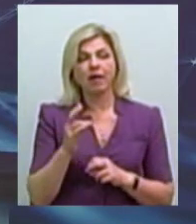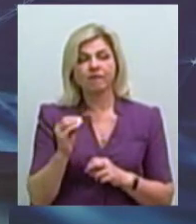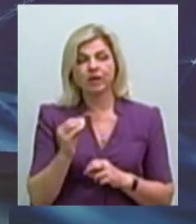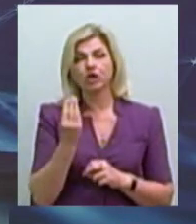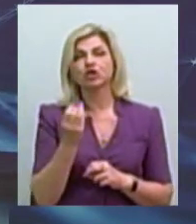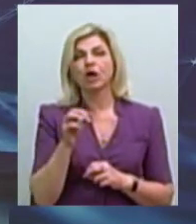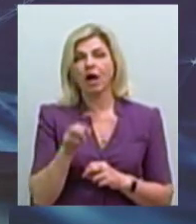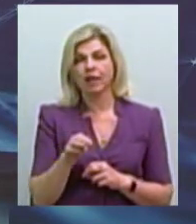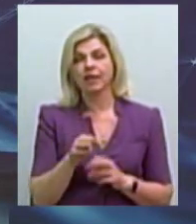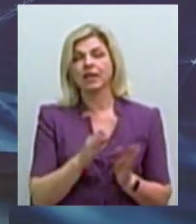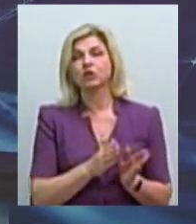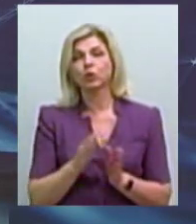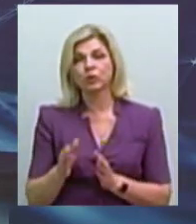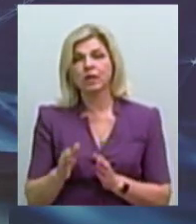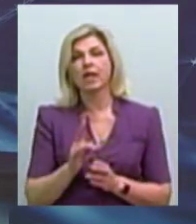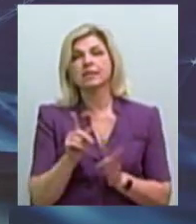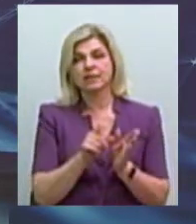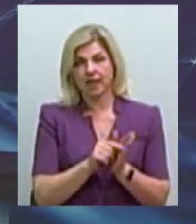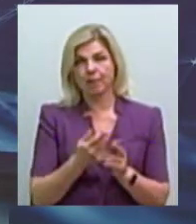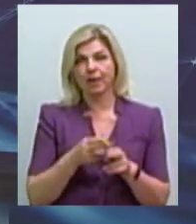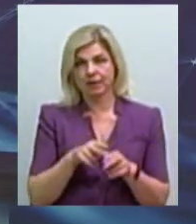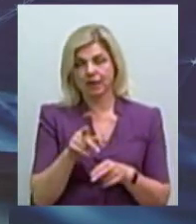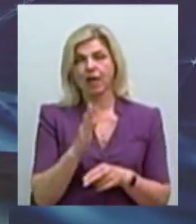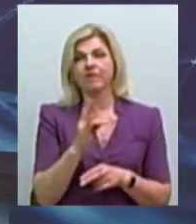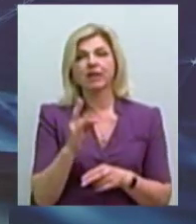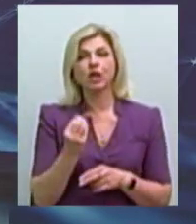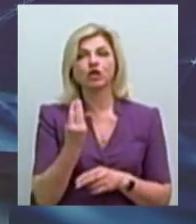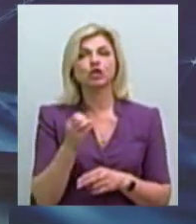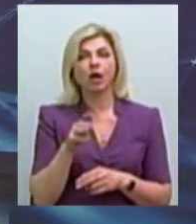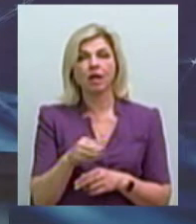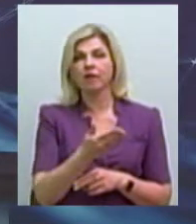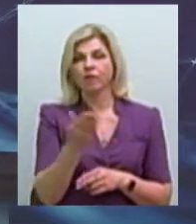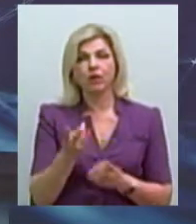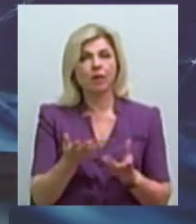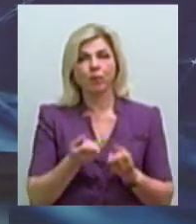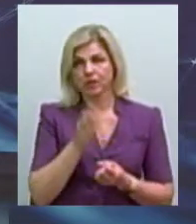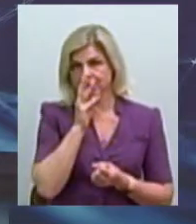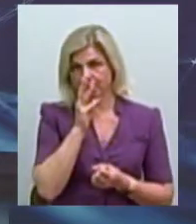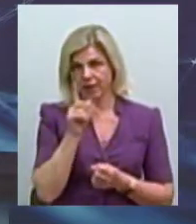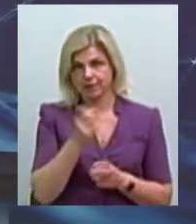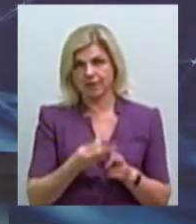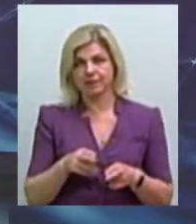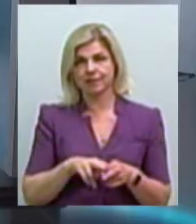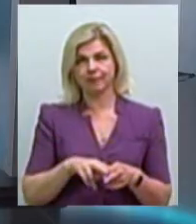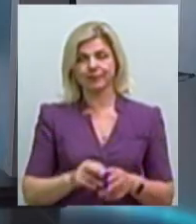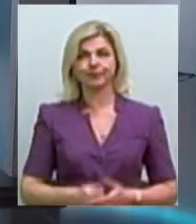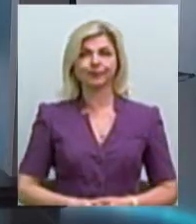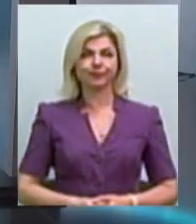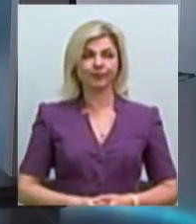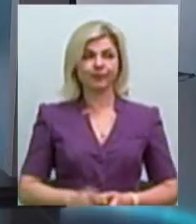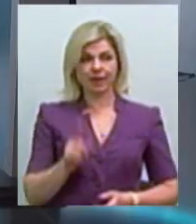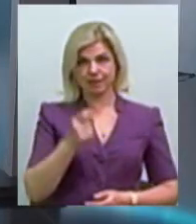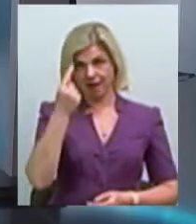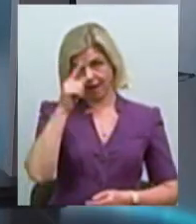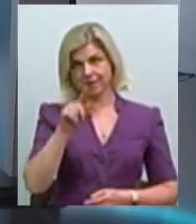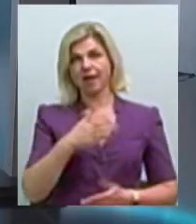той, з ким ми сьогодні спілкувалися, це позаштатні особи? Це позаштатні, вони не отримують заробітну плату за це. Угу. За ідею?